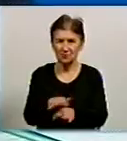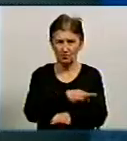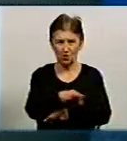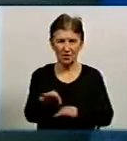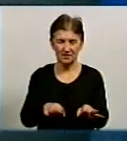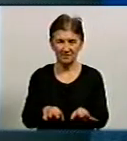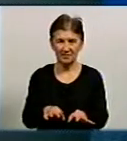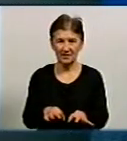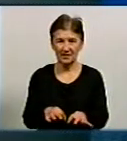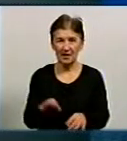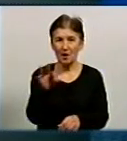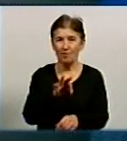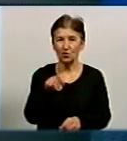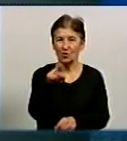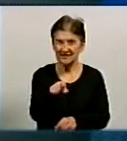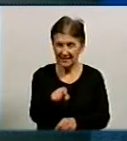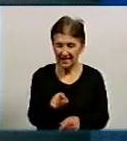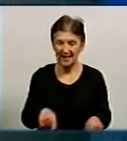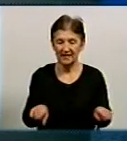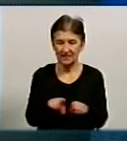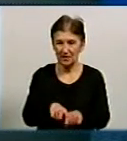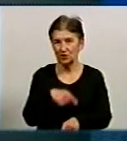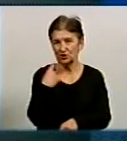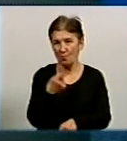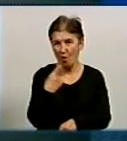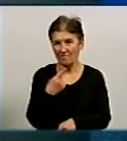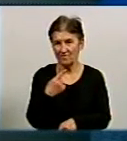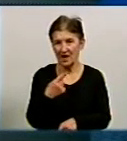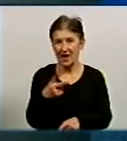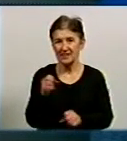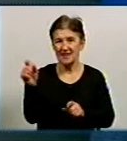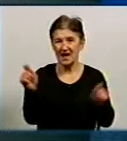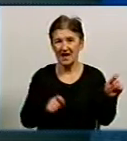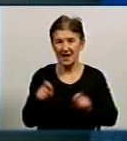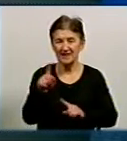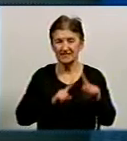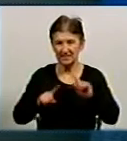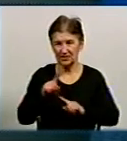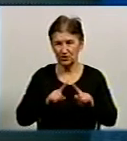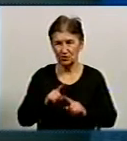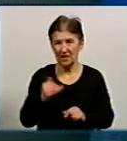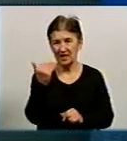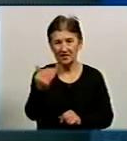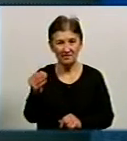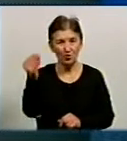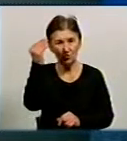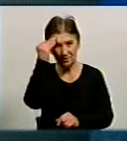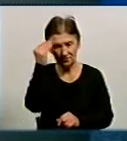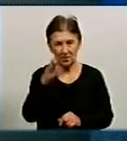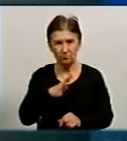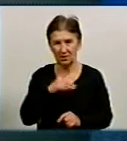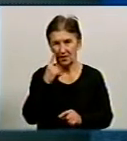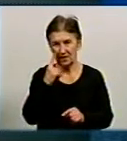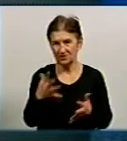от буквально про це також йшлася мова на крайньому засіданні координаційної ради, і моя думка була дуже чітка